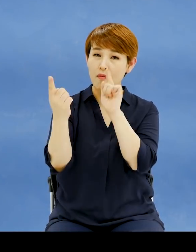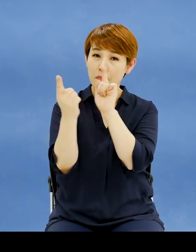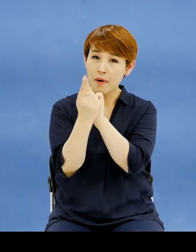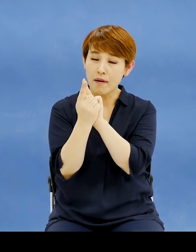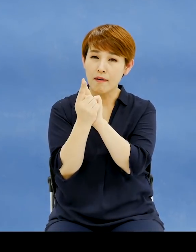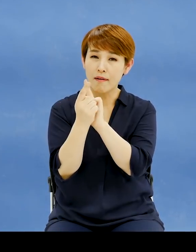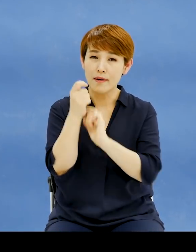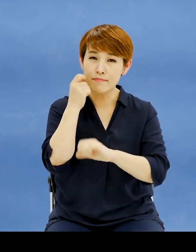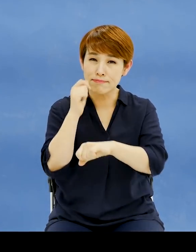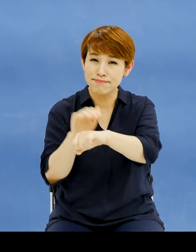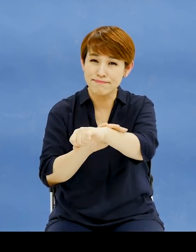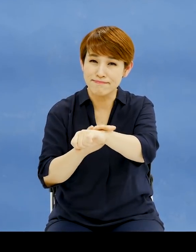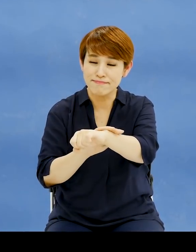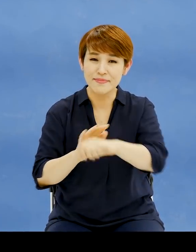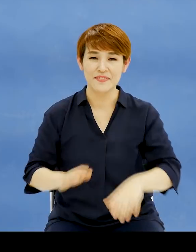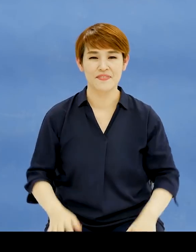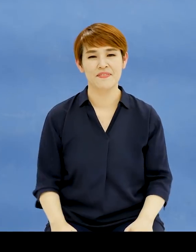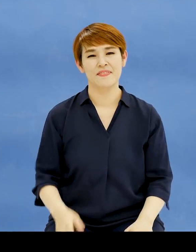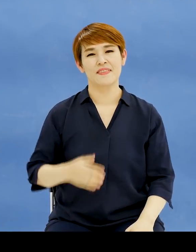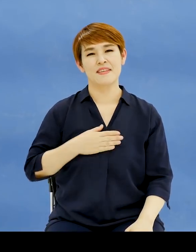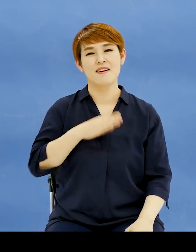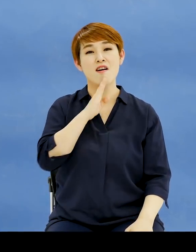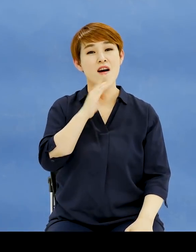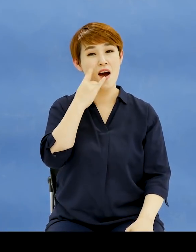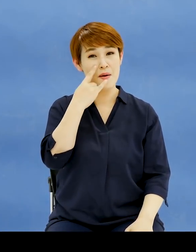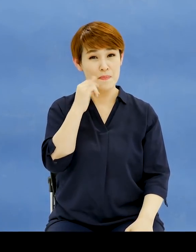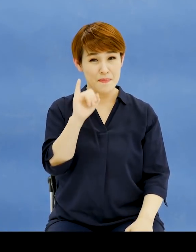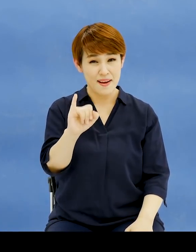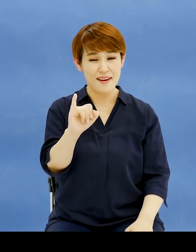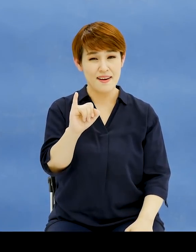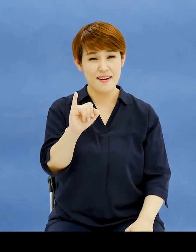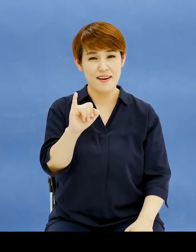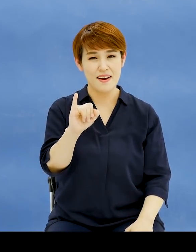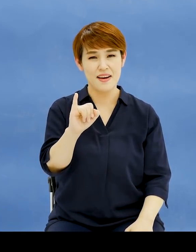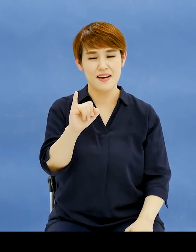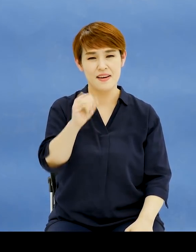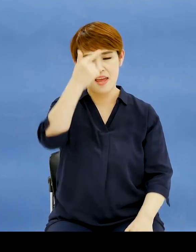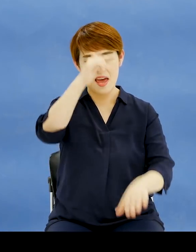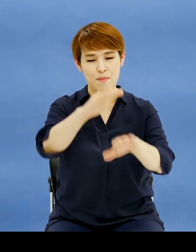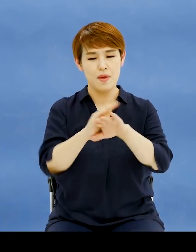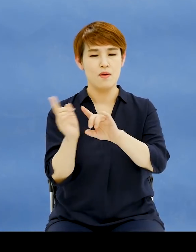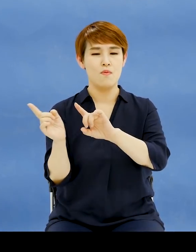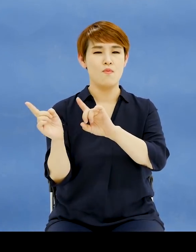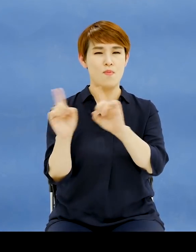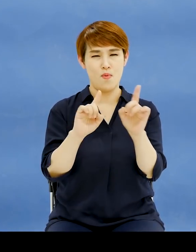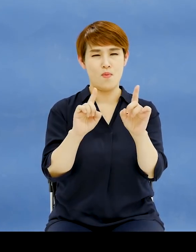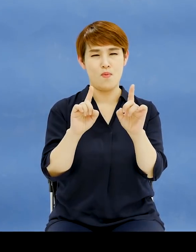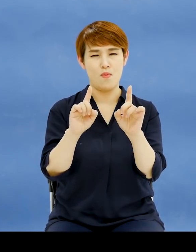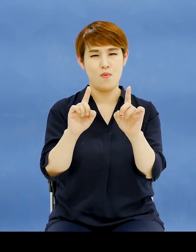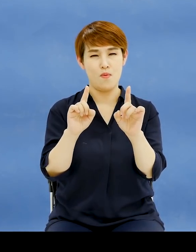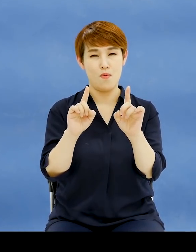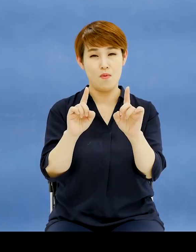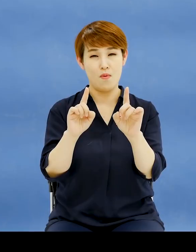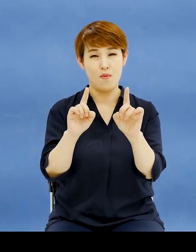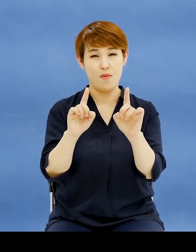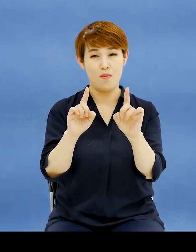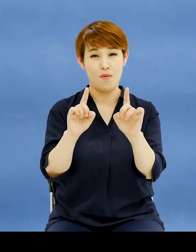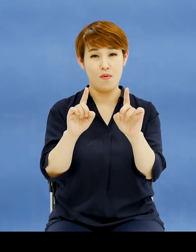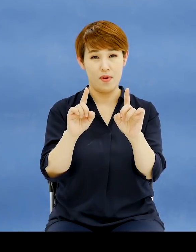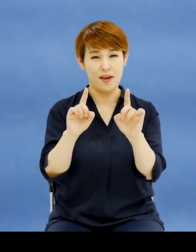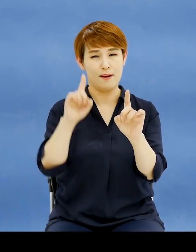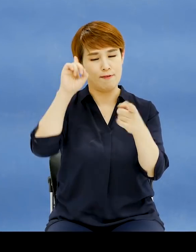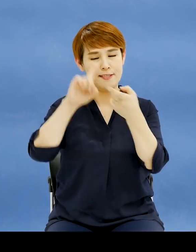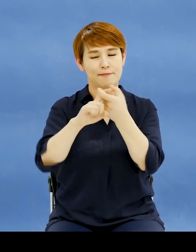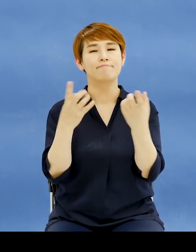목사님과는 어떻게 결정적으로 만나시게 되신 건가요? 저희 어머니께서 네. 그 예배 회복 네. 여기에 대해서 굉장히 많이